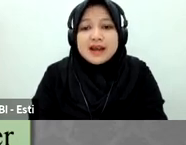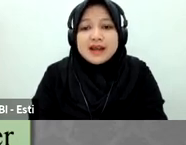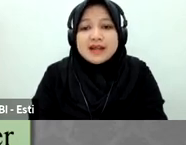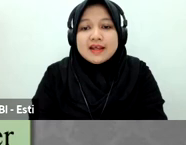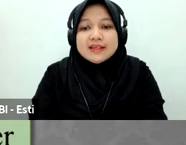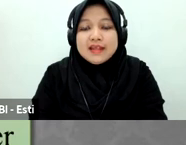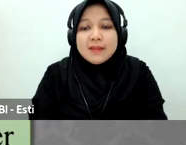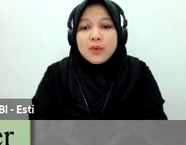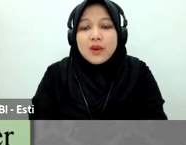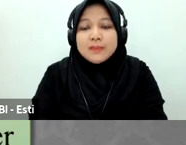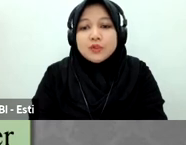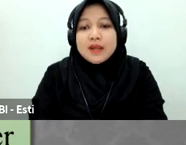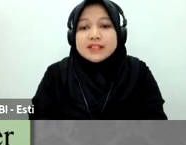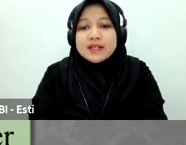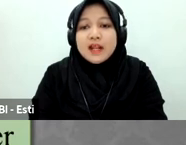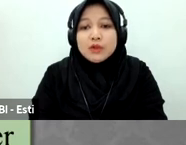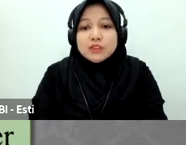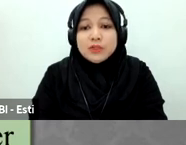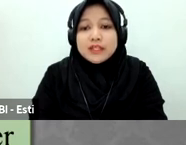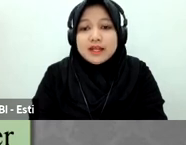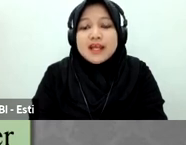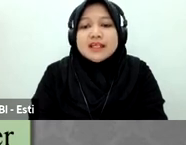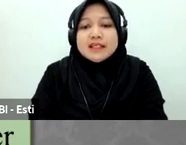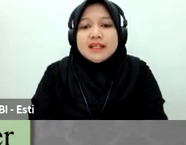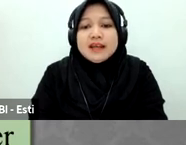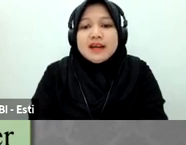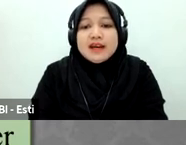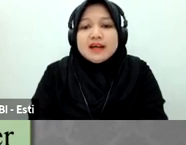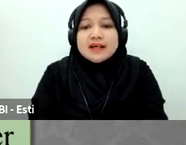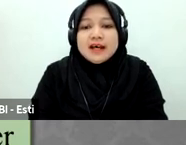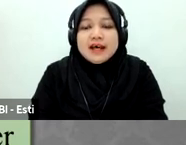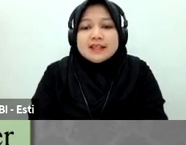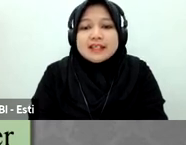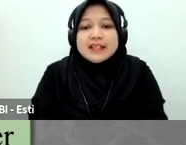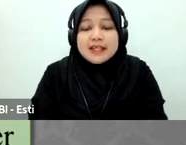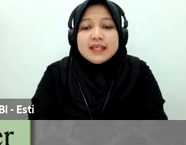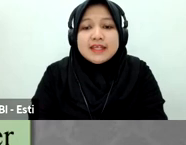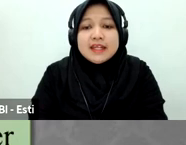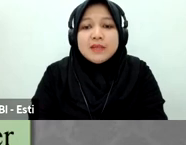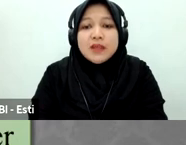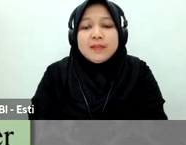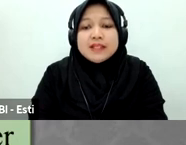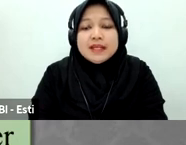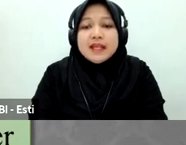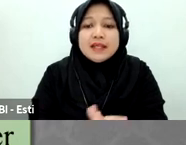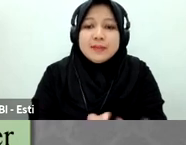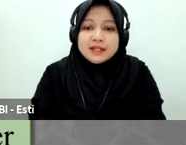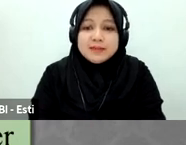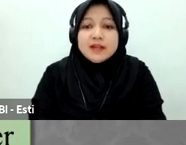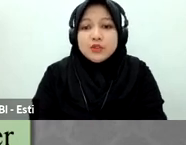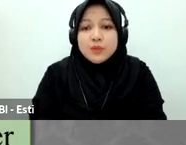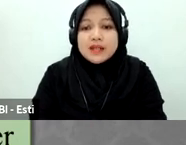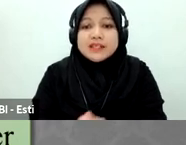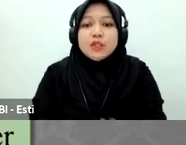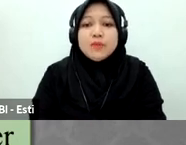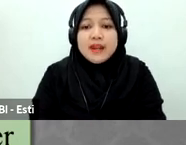bahasa Jang melakukan penjuru bahasan dalam waktu simultan jadi antara strategi dan ilmu yang dipelajari antara